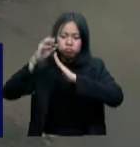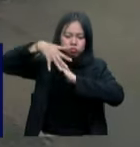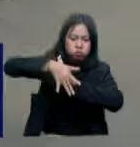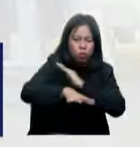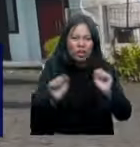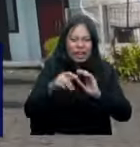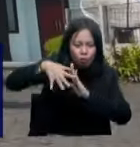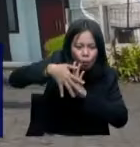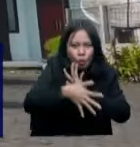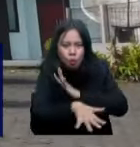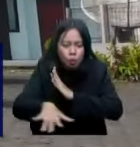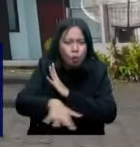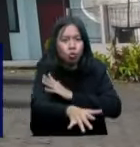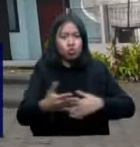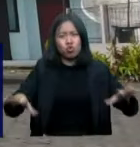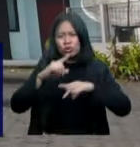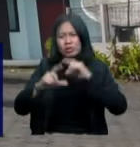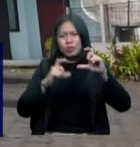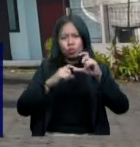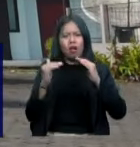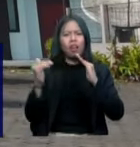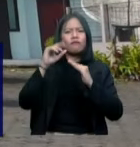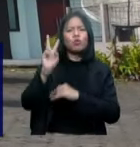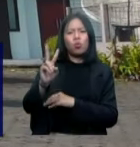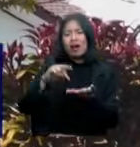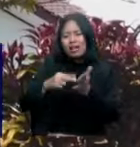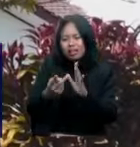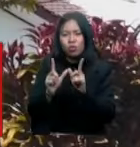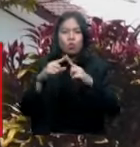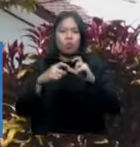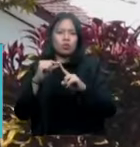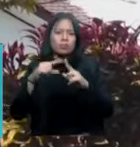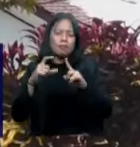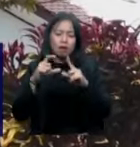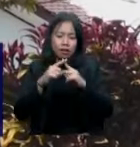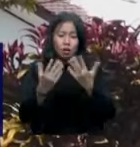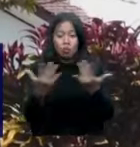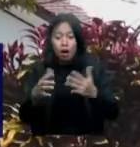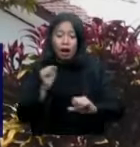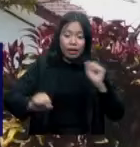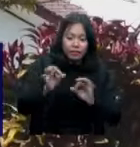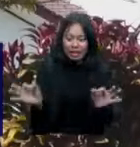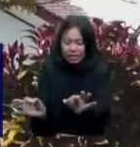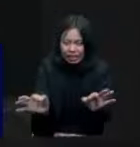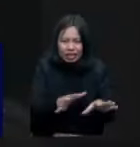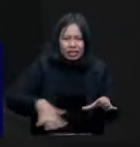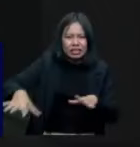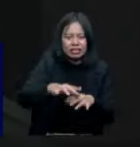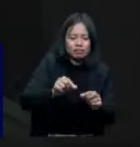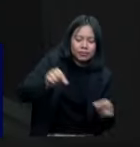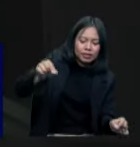dingin Gunung Semeru saat ini ber di level 2 atau waspada warga dilarang beraktivitas di radius 13